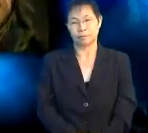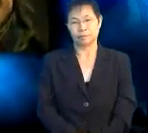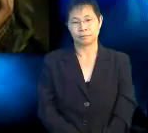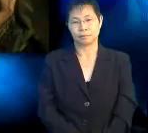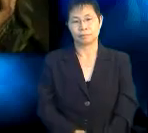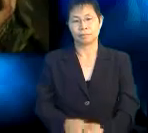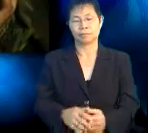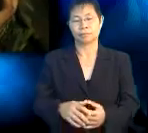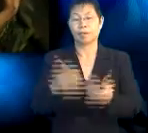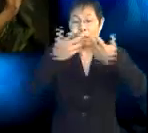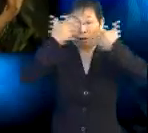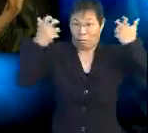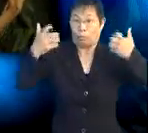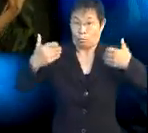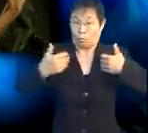harimau pun ada.